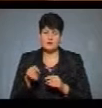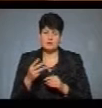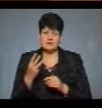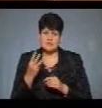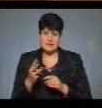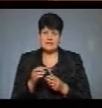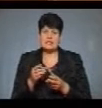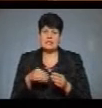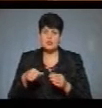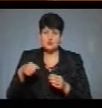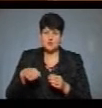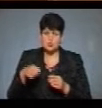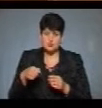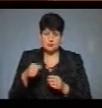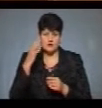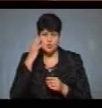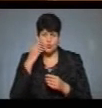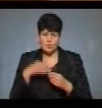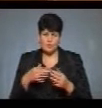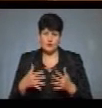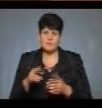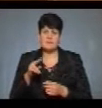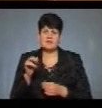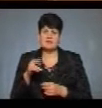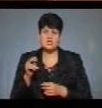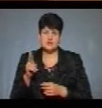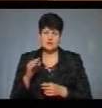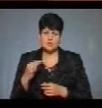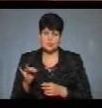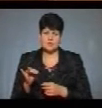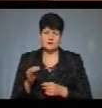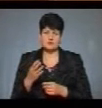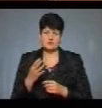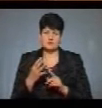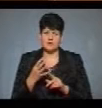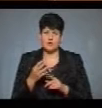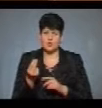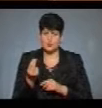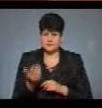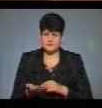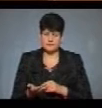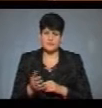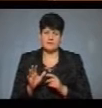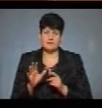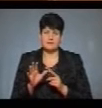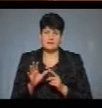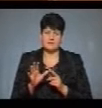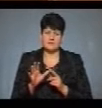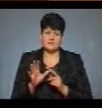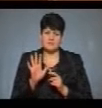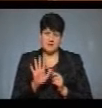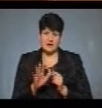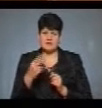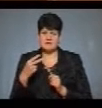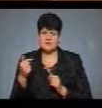Жіноча тряпчаста сумка чорного кольору з особистими речами Підвашецької. Об'єкт номер 4. Грошові купюри 5 та 20 гривень зі слідами